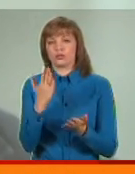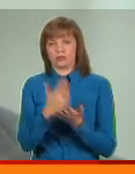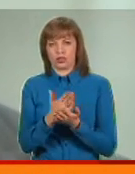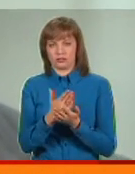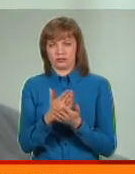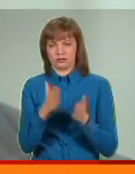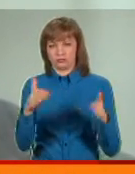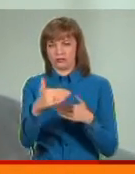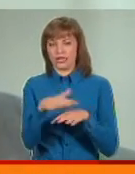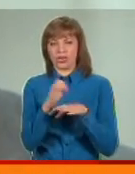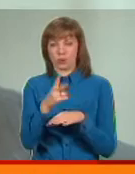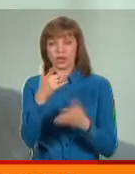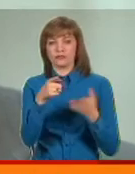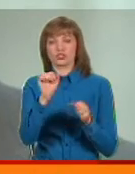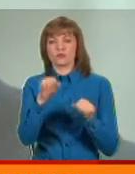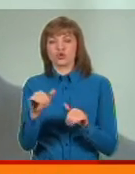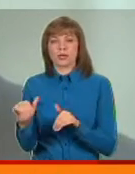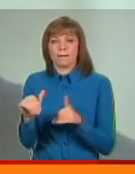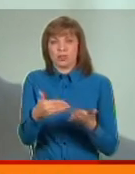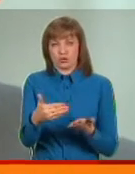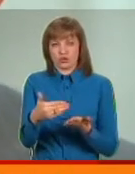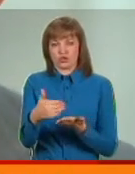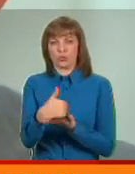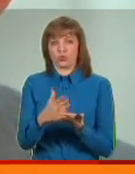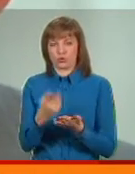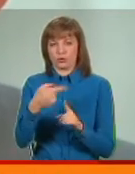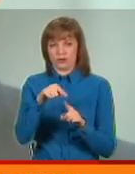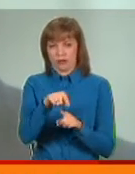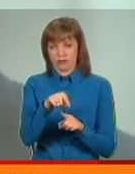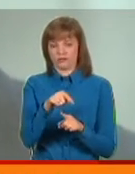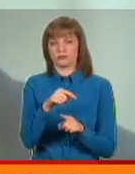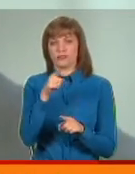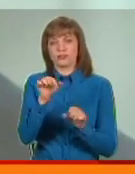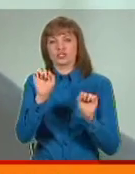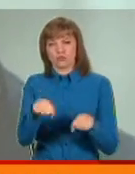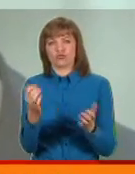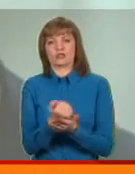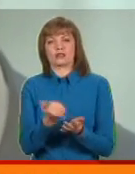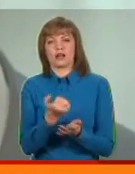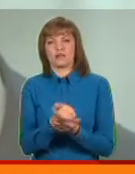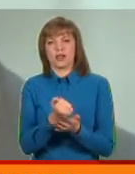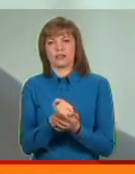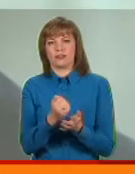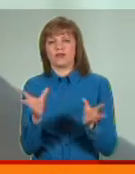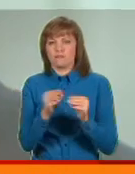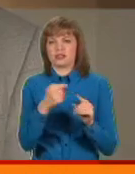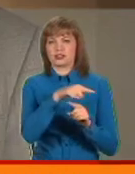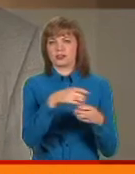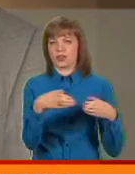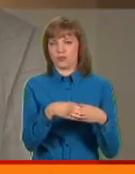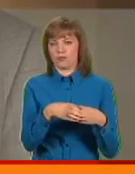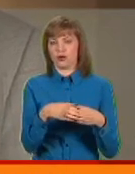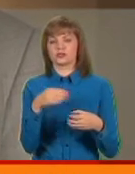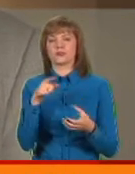рынок. Если вы сможете предложить услугу для этого рынка, вы сможете зарабатывать вместе с этой корпорацией. У